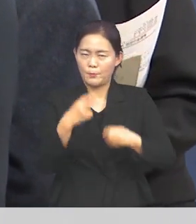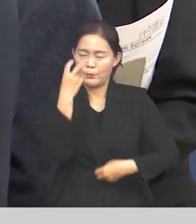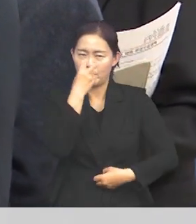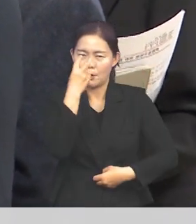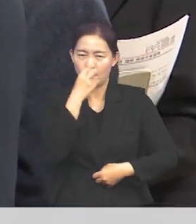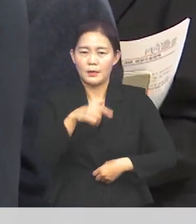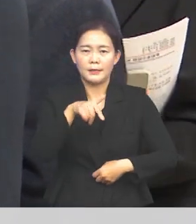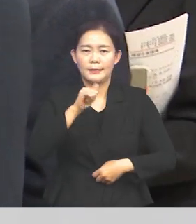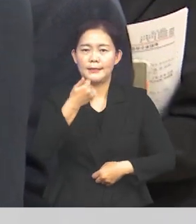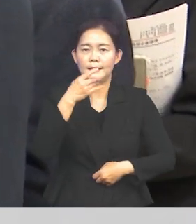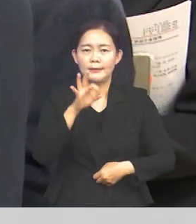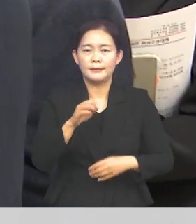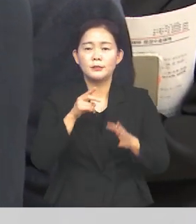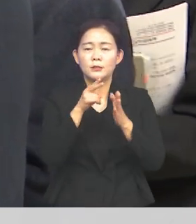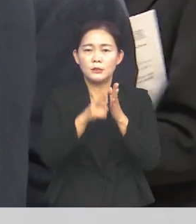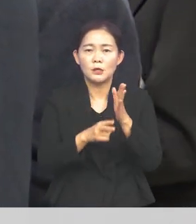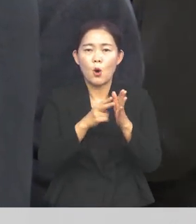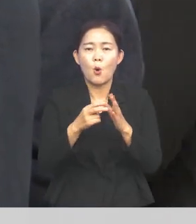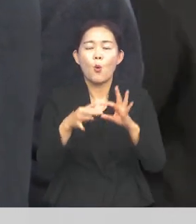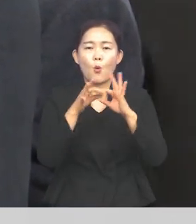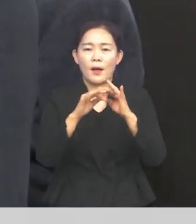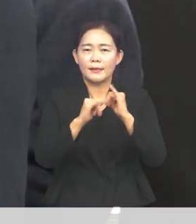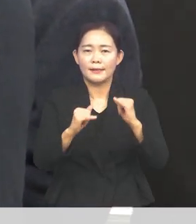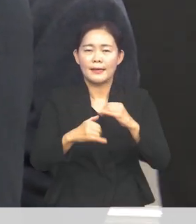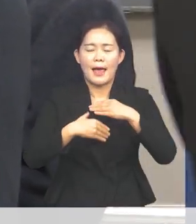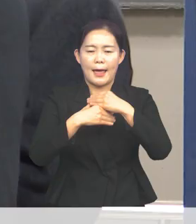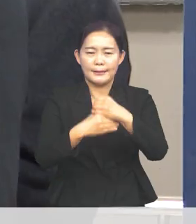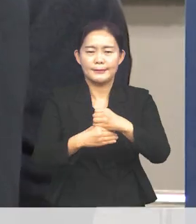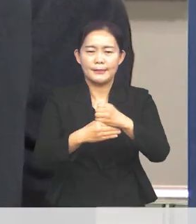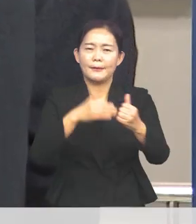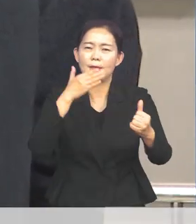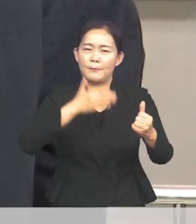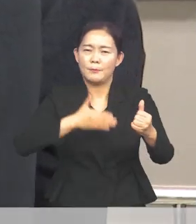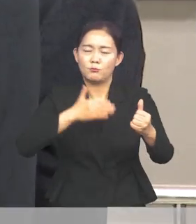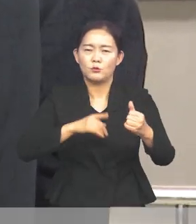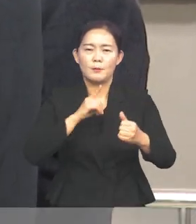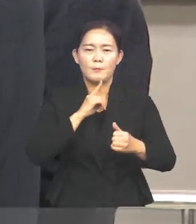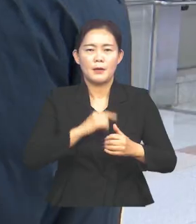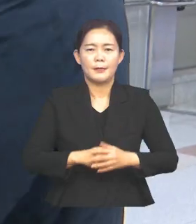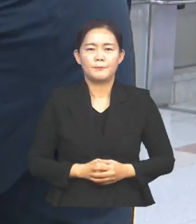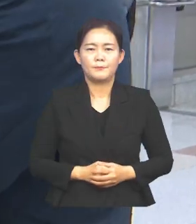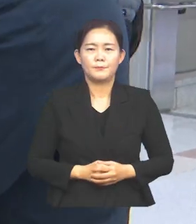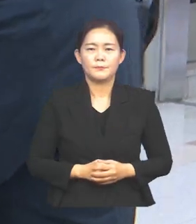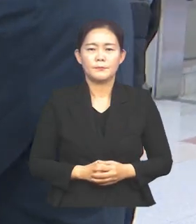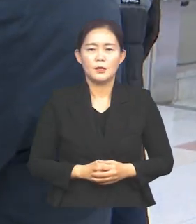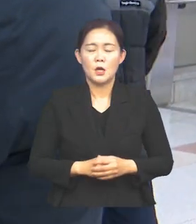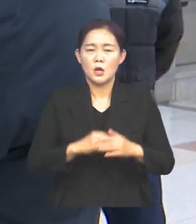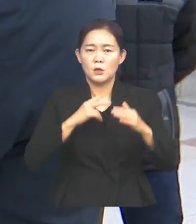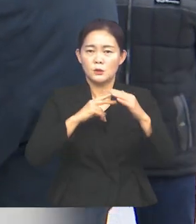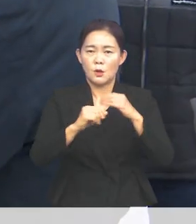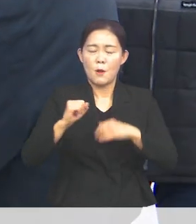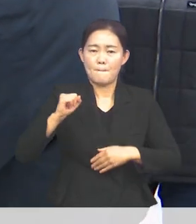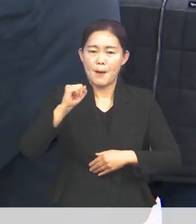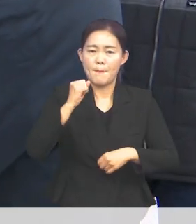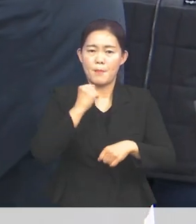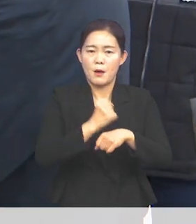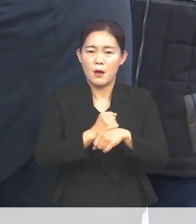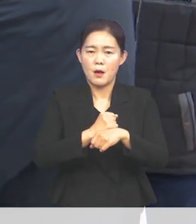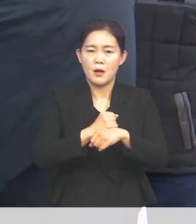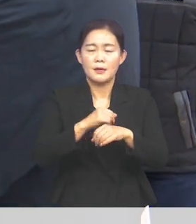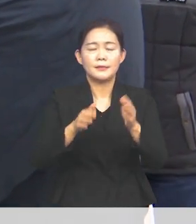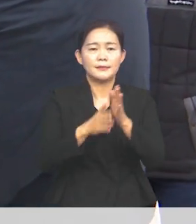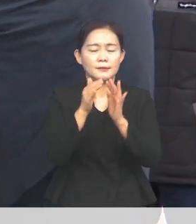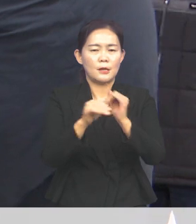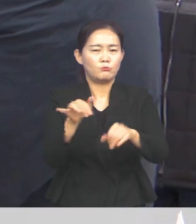여부를 점검하고 기흥역 관계자들에게 안전관리에 만전을 기해줄 것을 요청했습니다. 이 시장은 철도노조 파업으로 인한